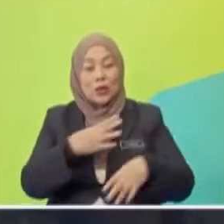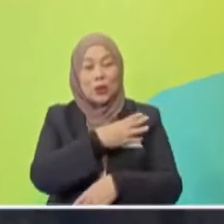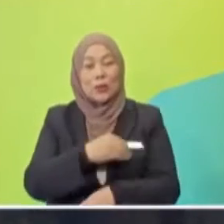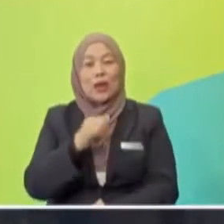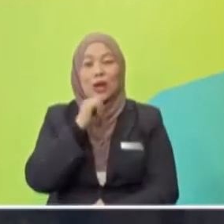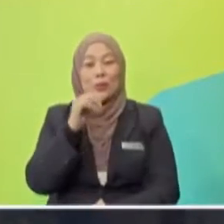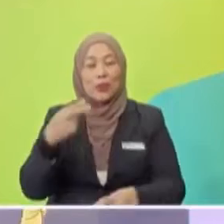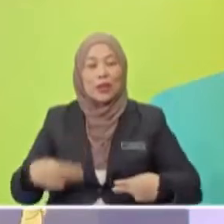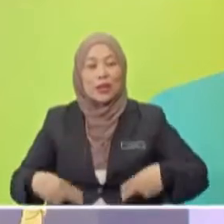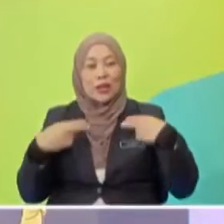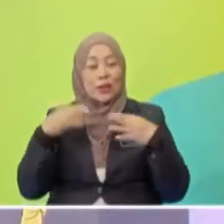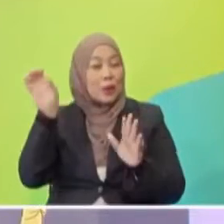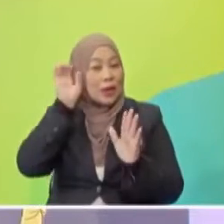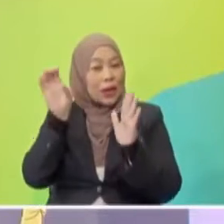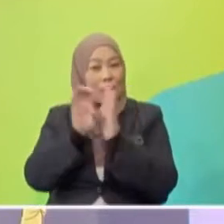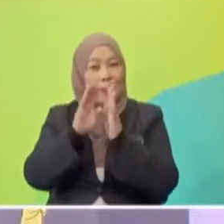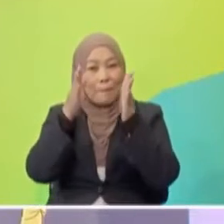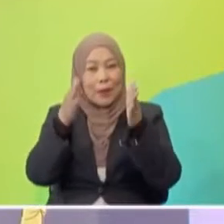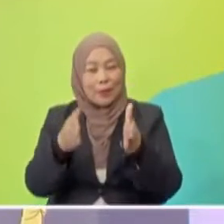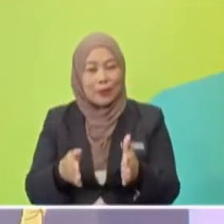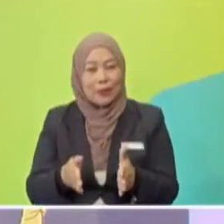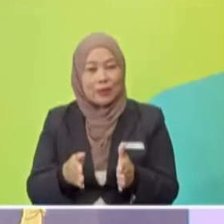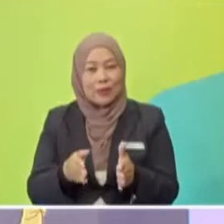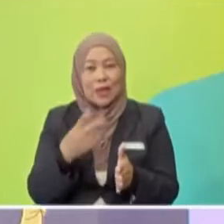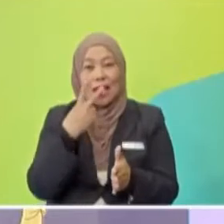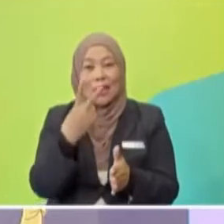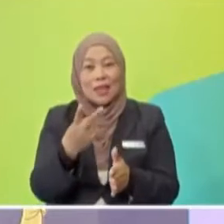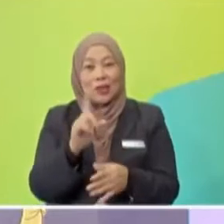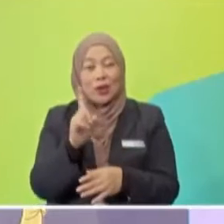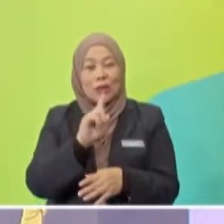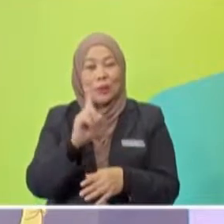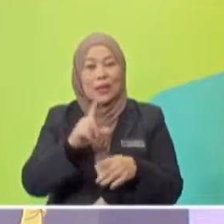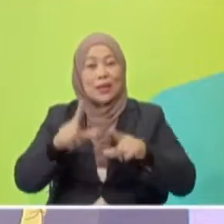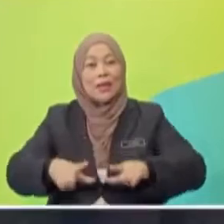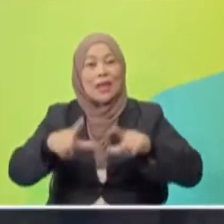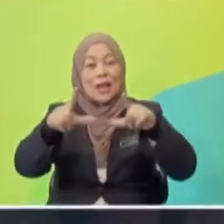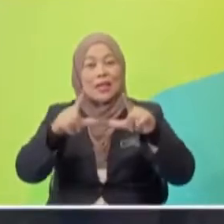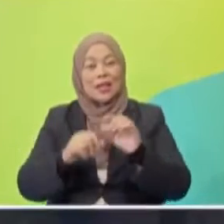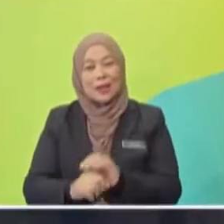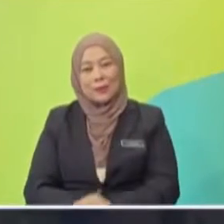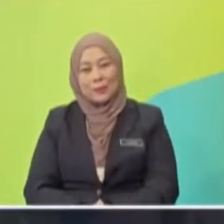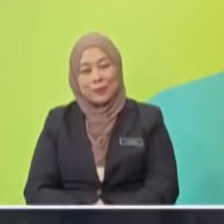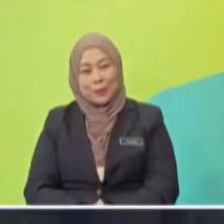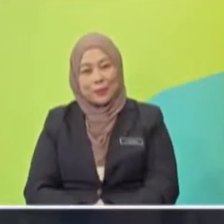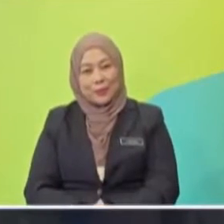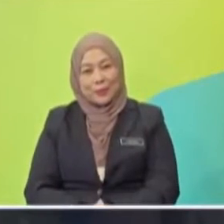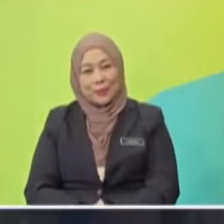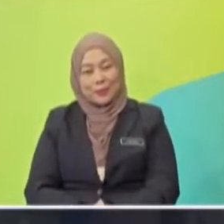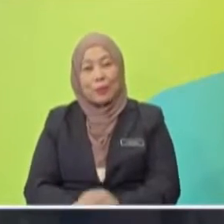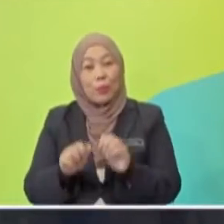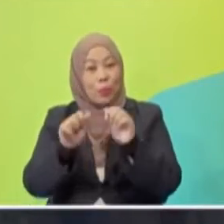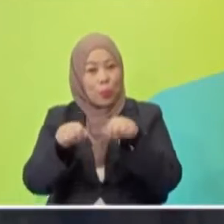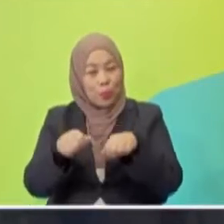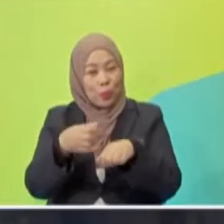manusia di mana tempatnya kalau kita lihat ya boleh makan